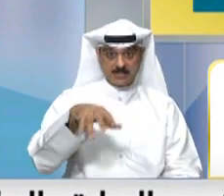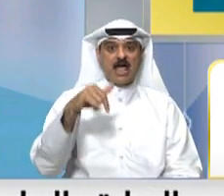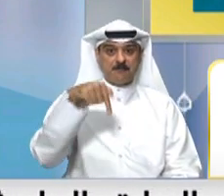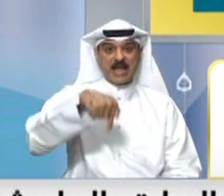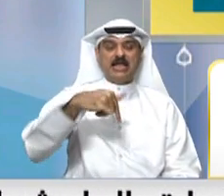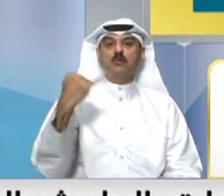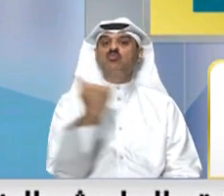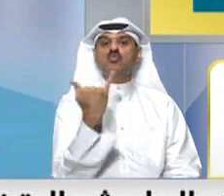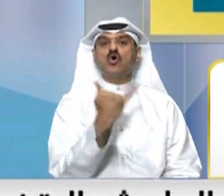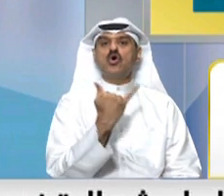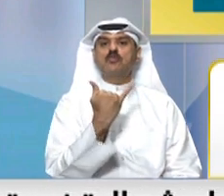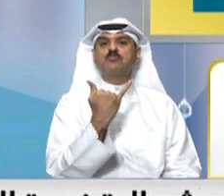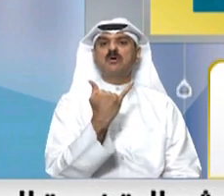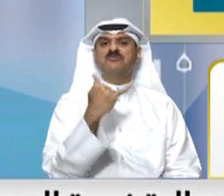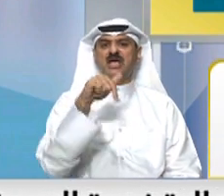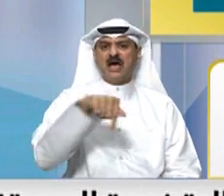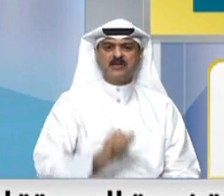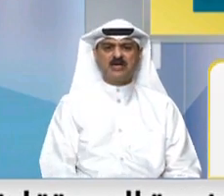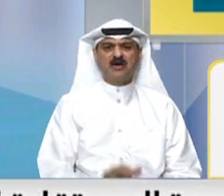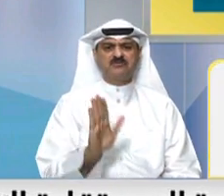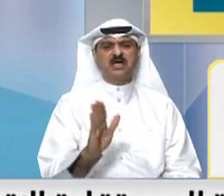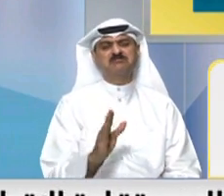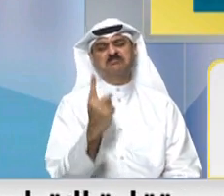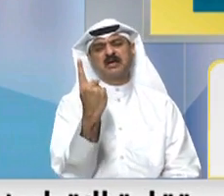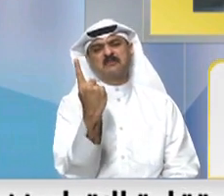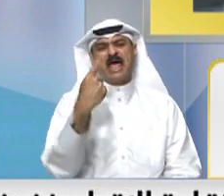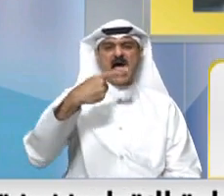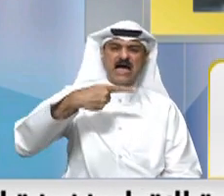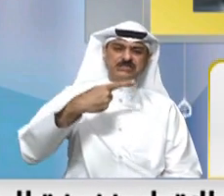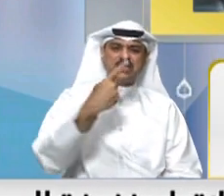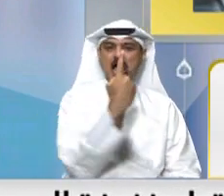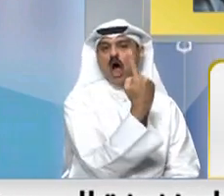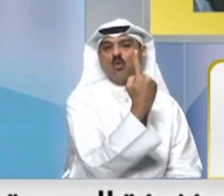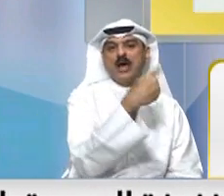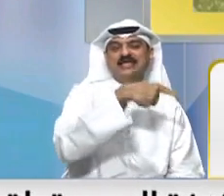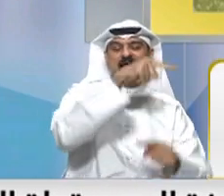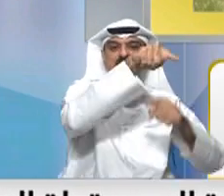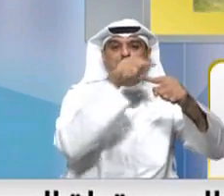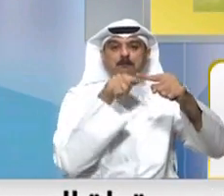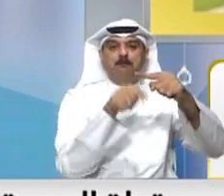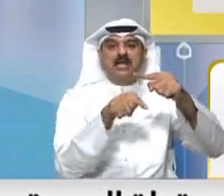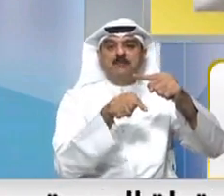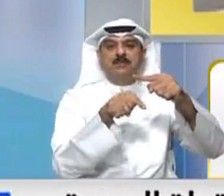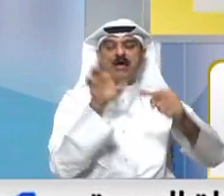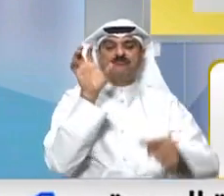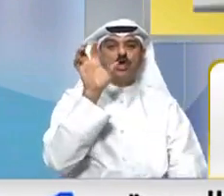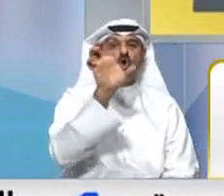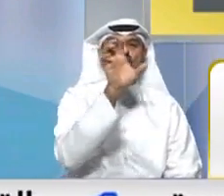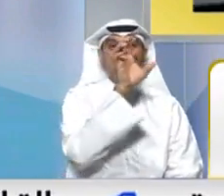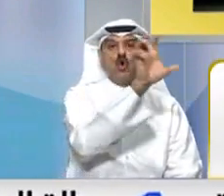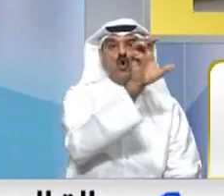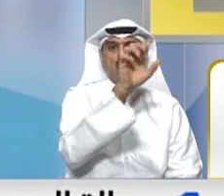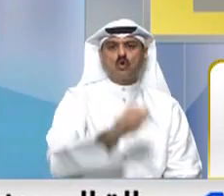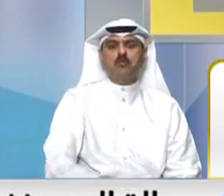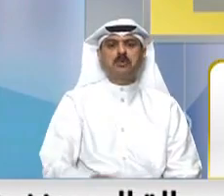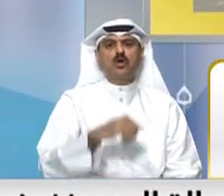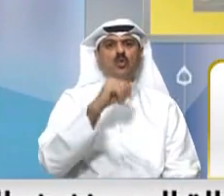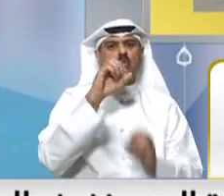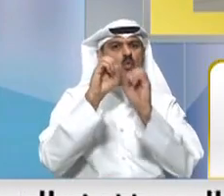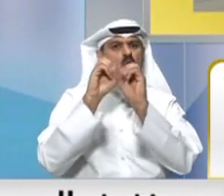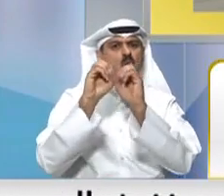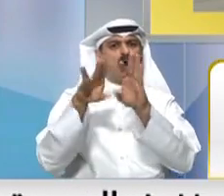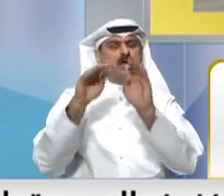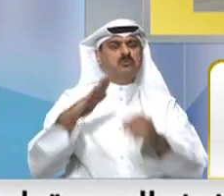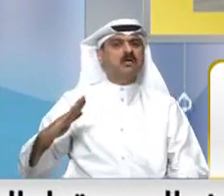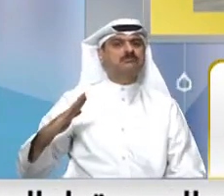الآن، بأنه لديك نسبة 10 إلى 11% من الأوروبيين المهاجرين من أصول مهاجرة